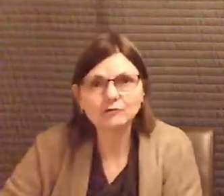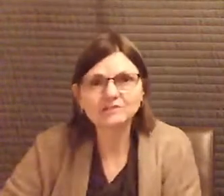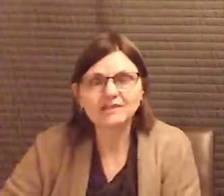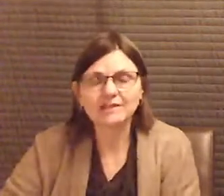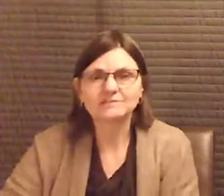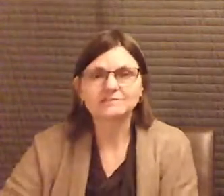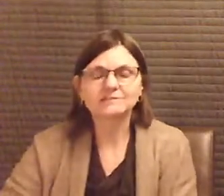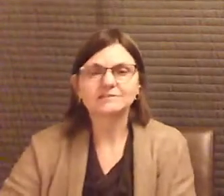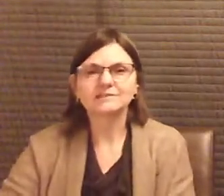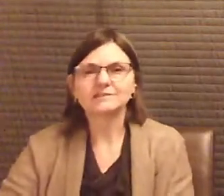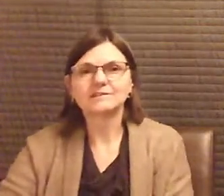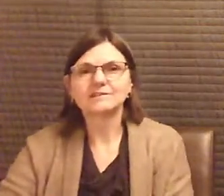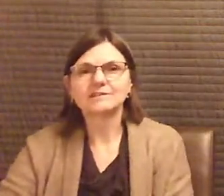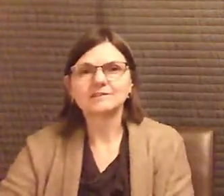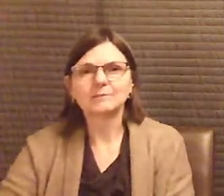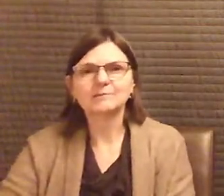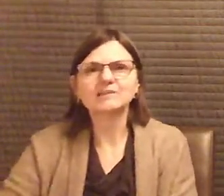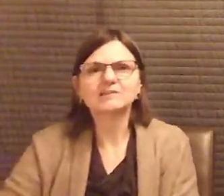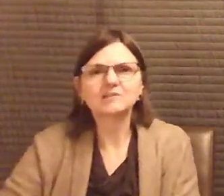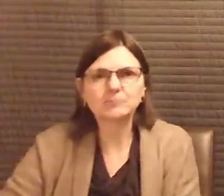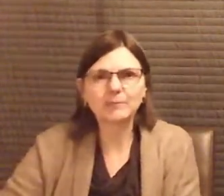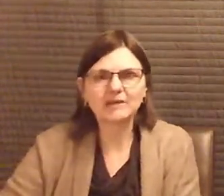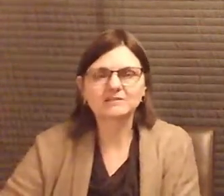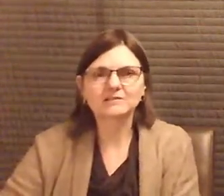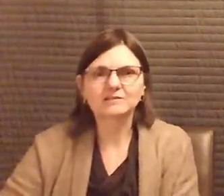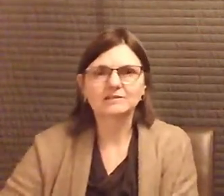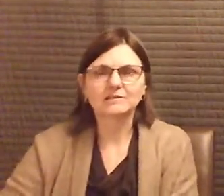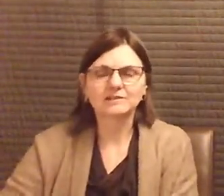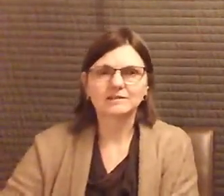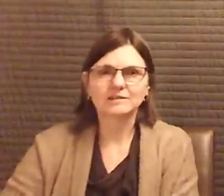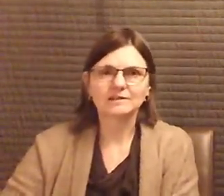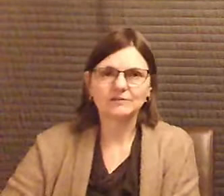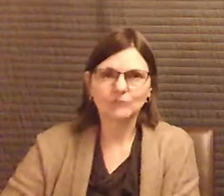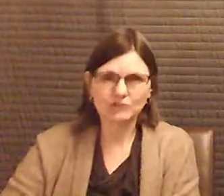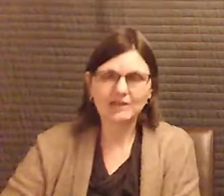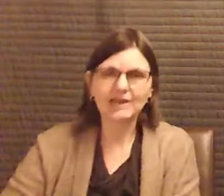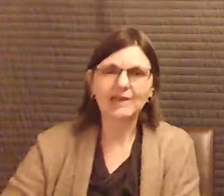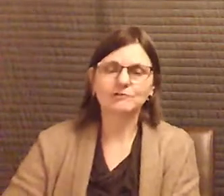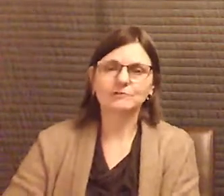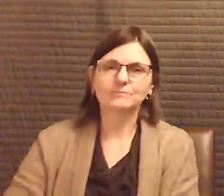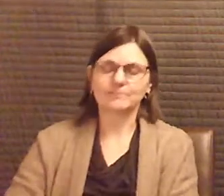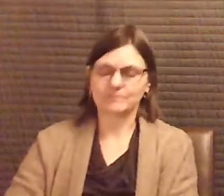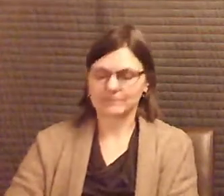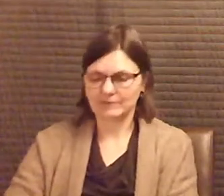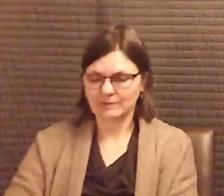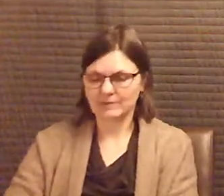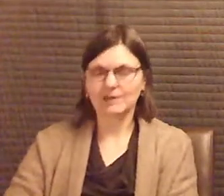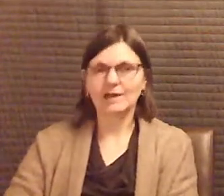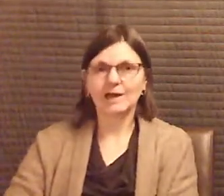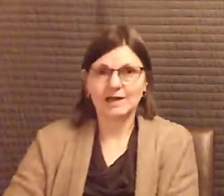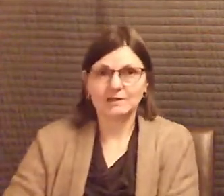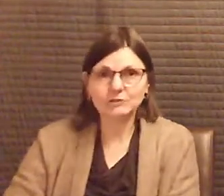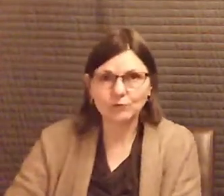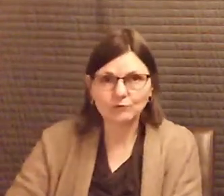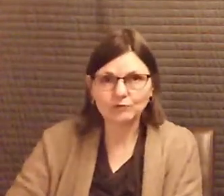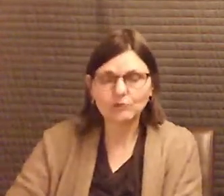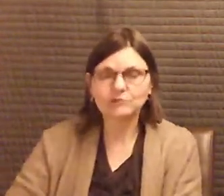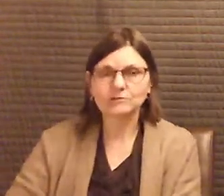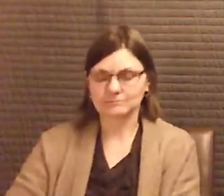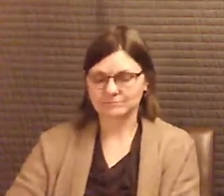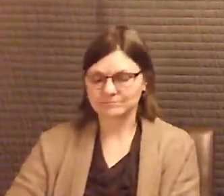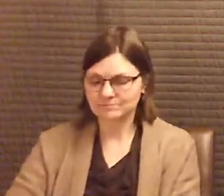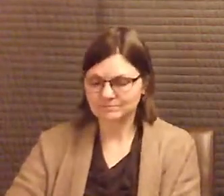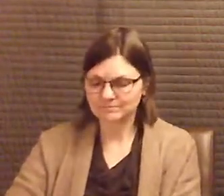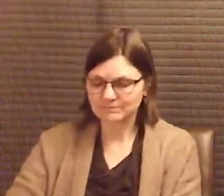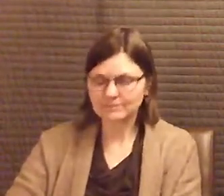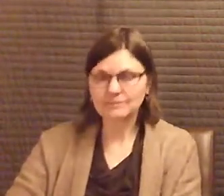bang voor je zijn zus dat betekent en respect boeien die pillen wordt je gegeven door de people aan het volk van god